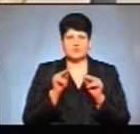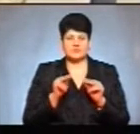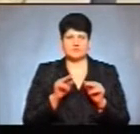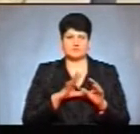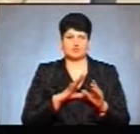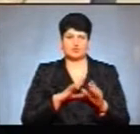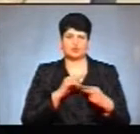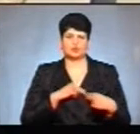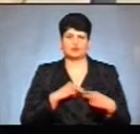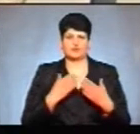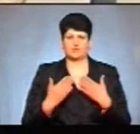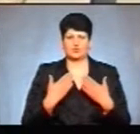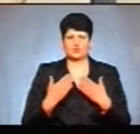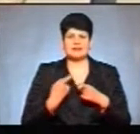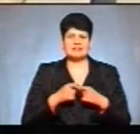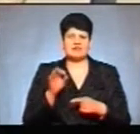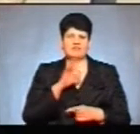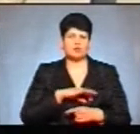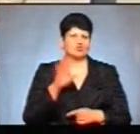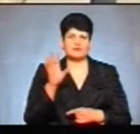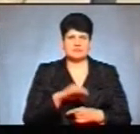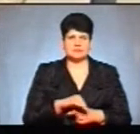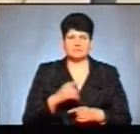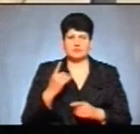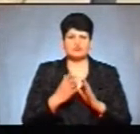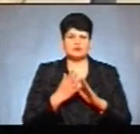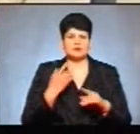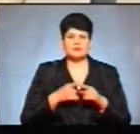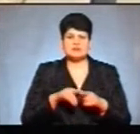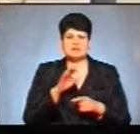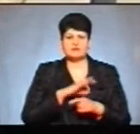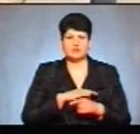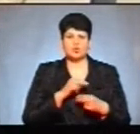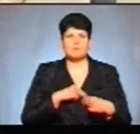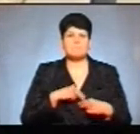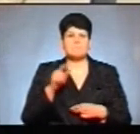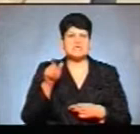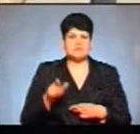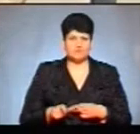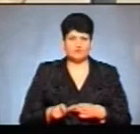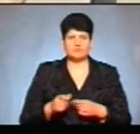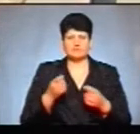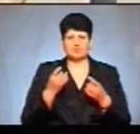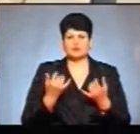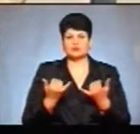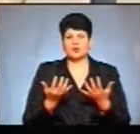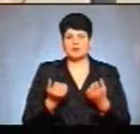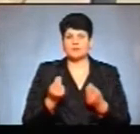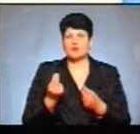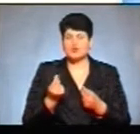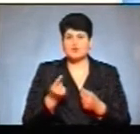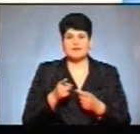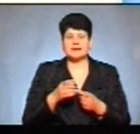відносини. Це вигідно всім. В першу чергу це вигідно самому працівнику, тому що коли він просто сьогодні отримає гроші, а